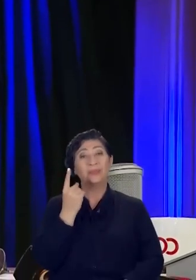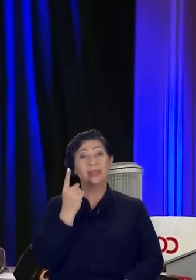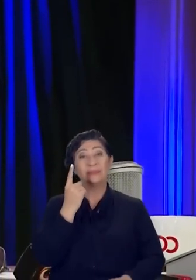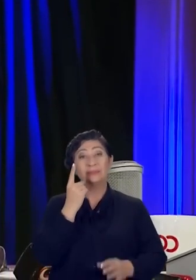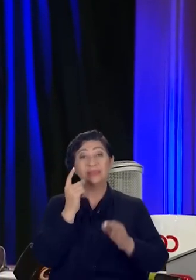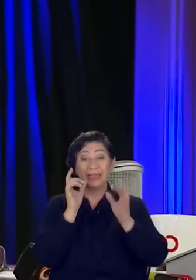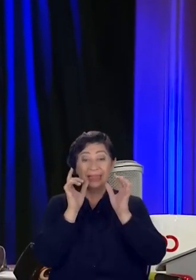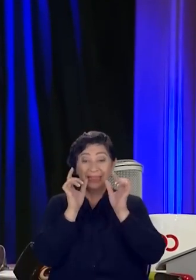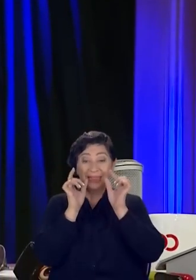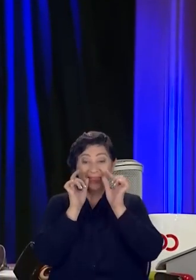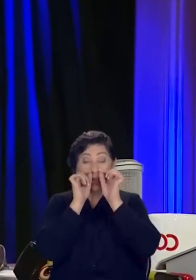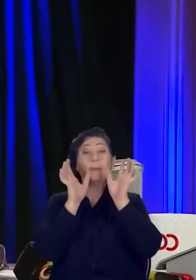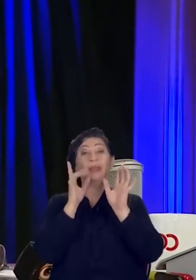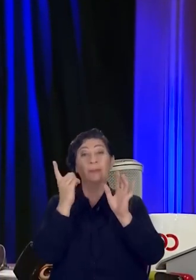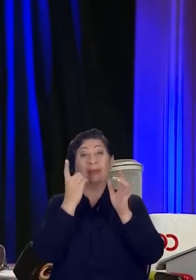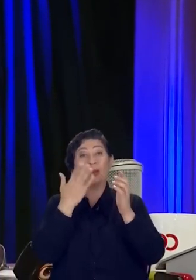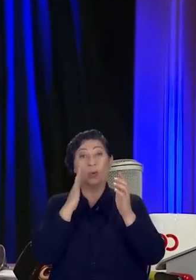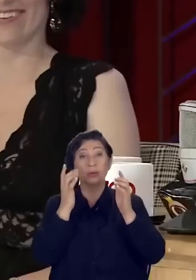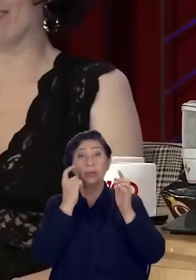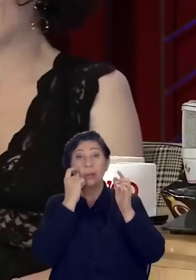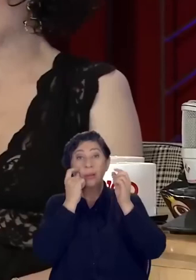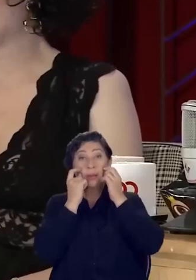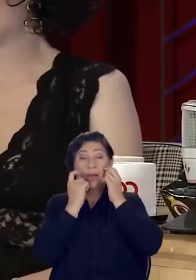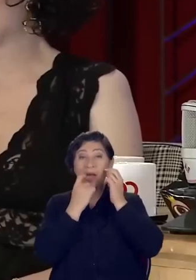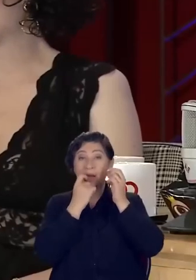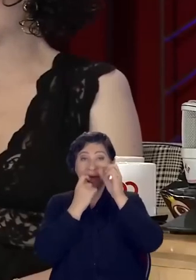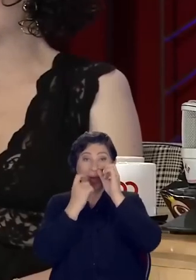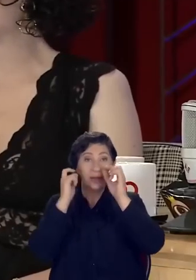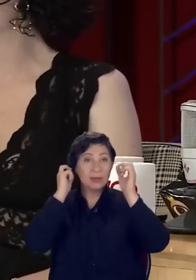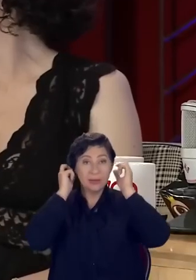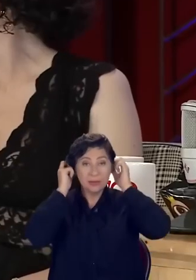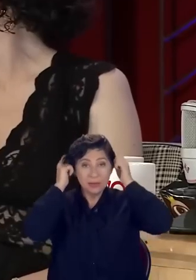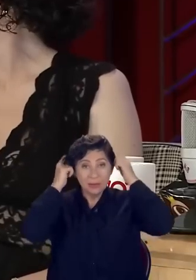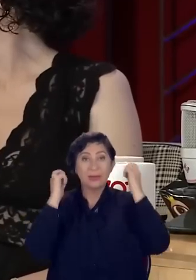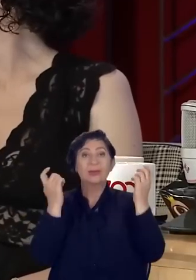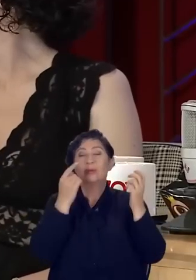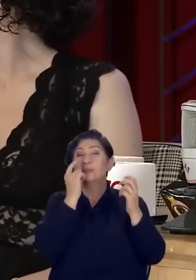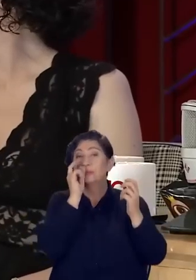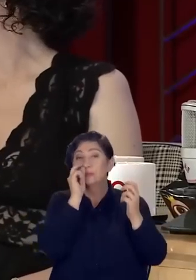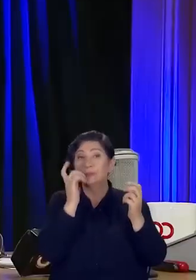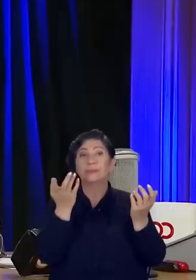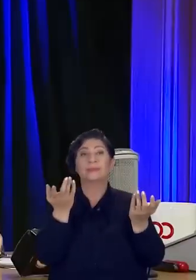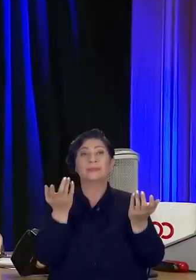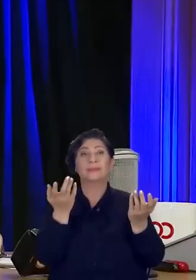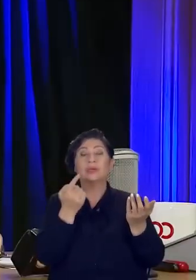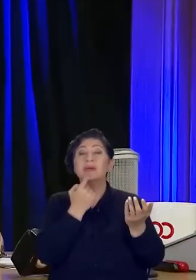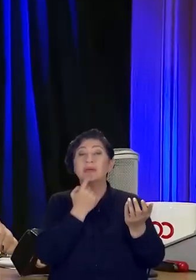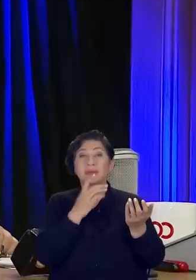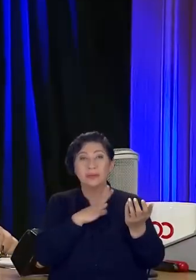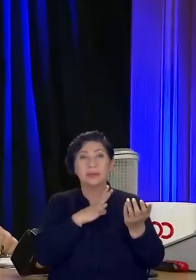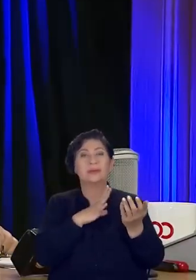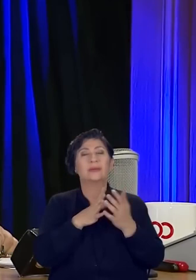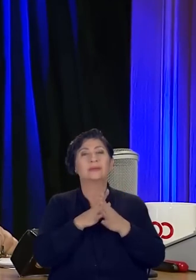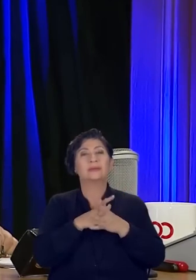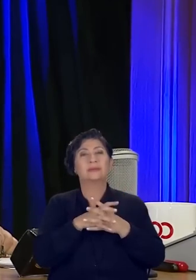şey takmadığım bir yer kalmamış galiba, değil mi? Yani kulaklarında var, burnunda var, burada bununla var. Bununla